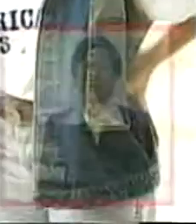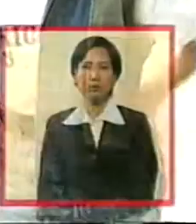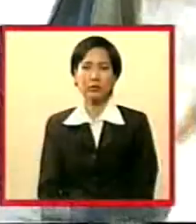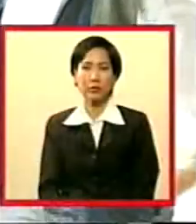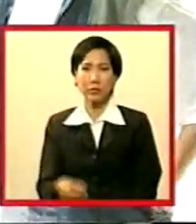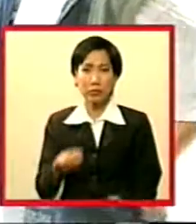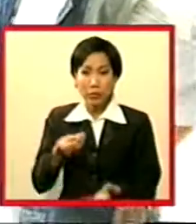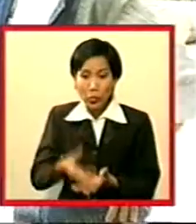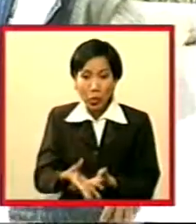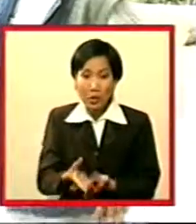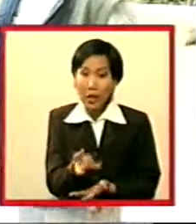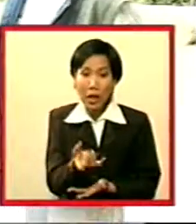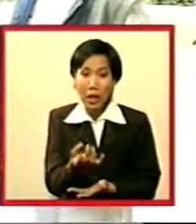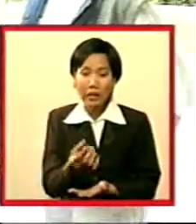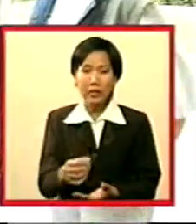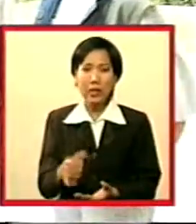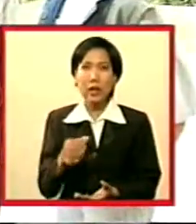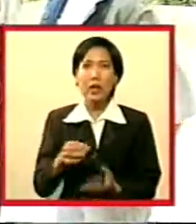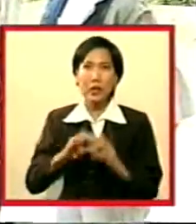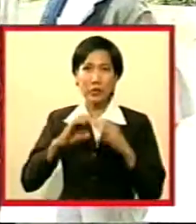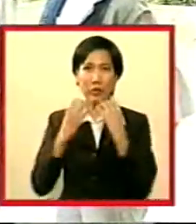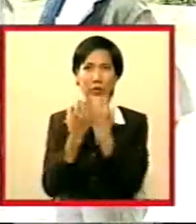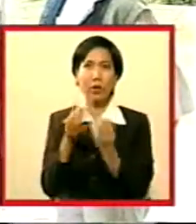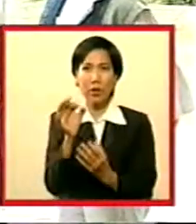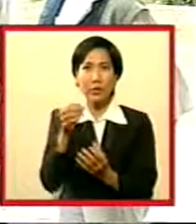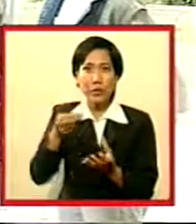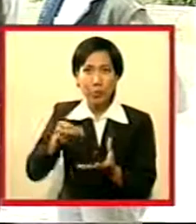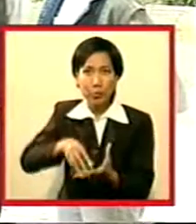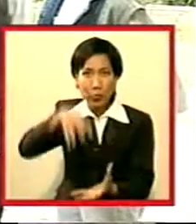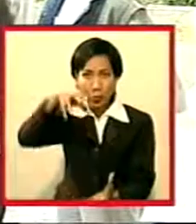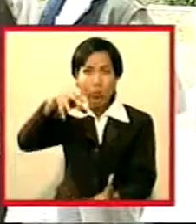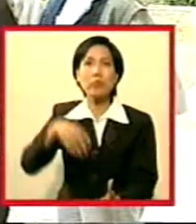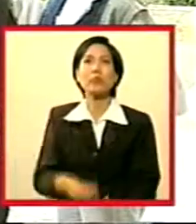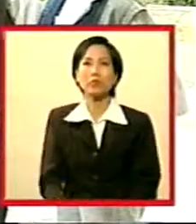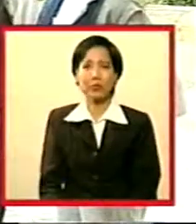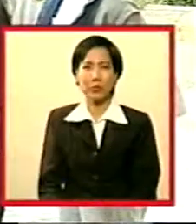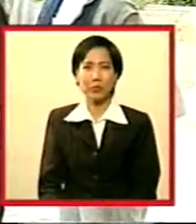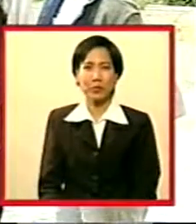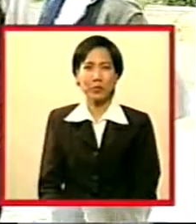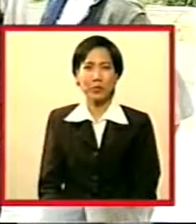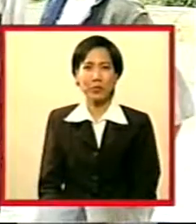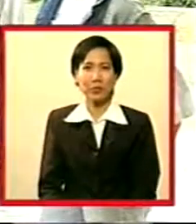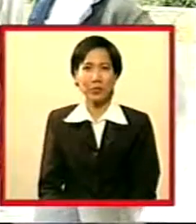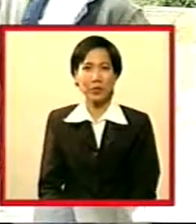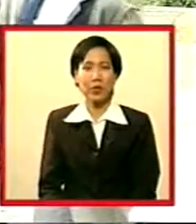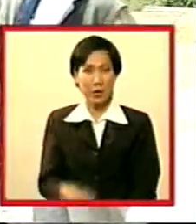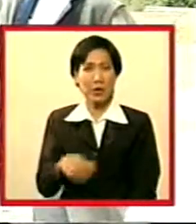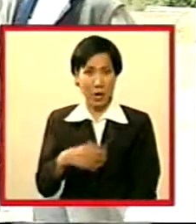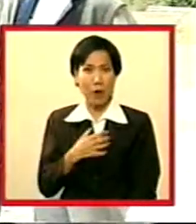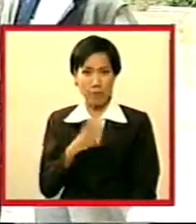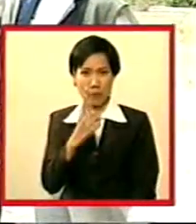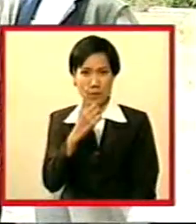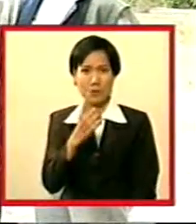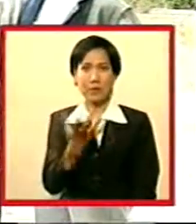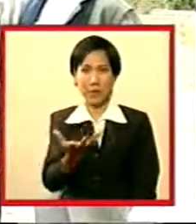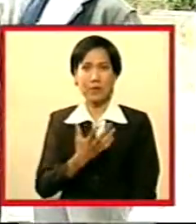นี่ทอดอะไรอยู่อะคะ ทอดกระเทียมปักทองค่ะร้อนอร่อยค่ะ เฮ้ยงั้นอย่างนี้เราขอสั่ง